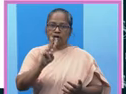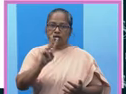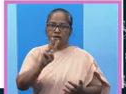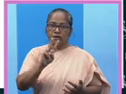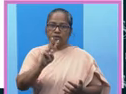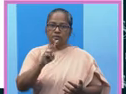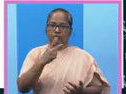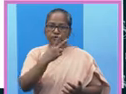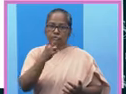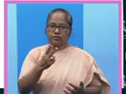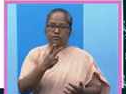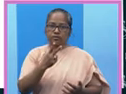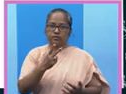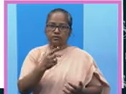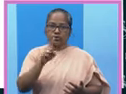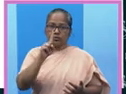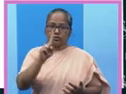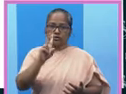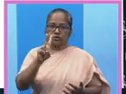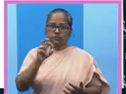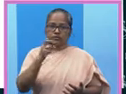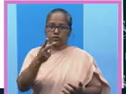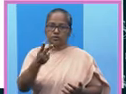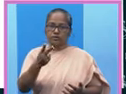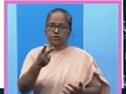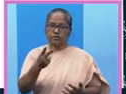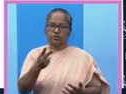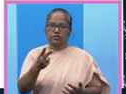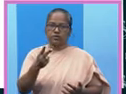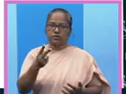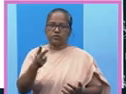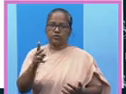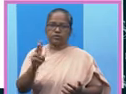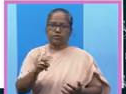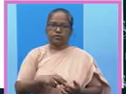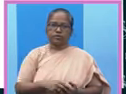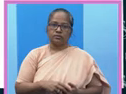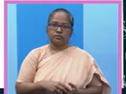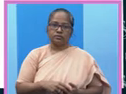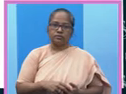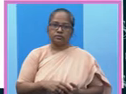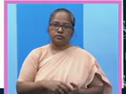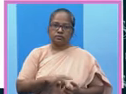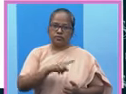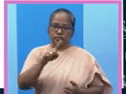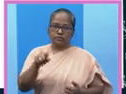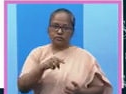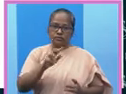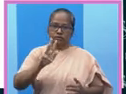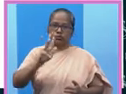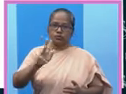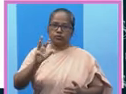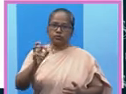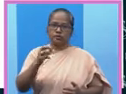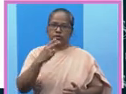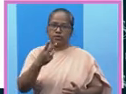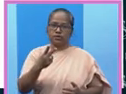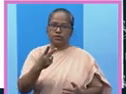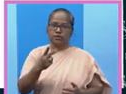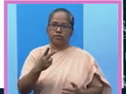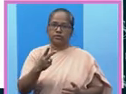2πr. மைய கோணம் 120 எனில் 360க்கு 120 இன்ட்டு 2πr. மைய கோணம் 90